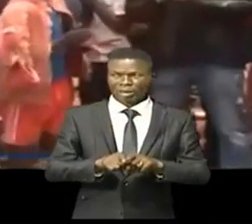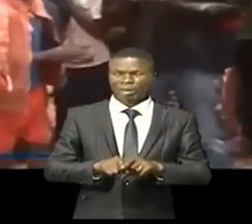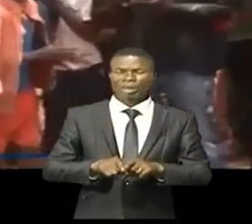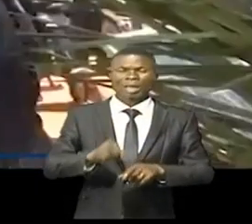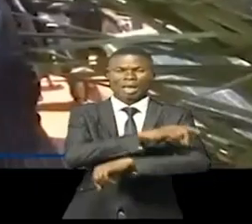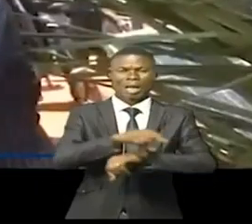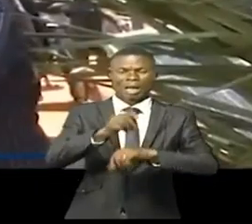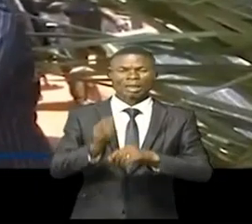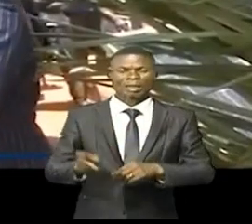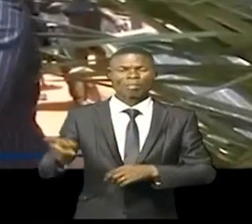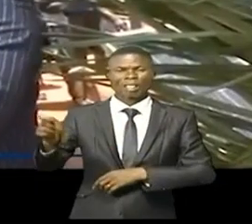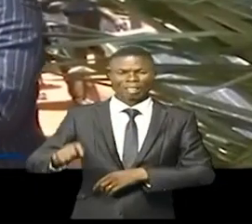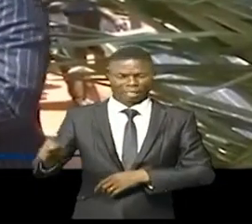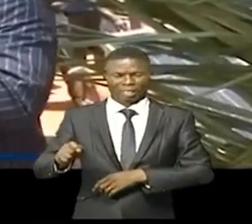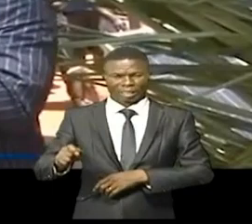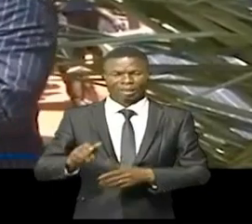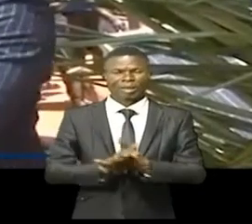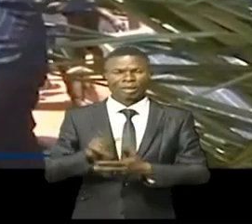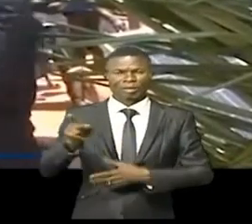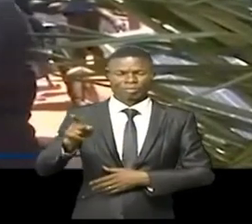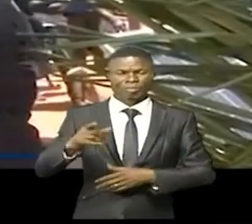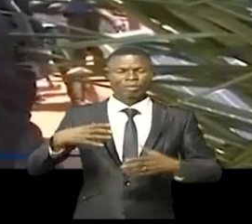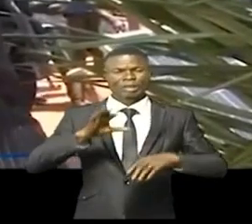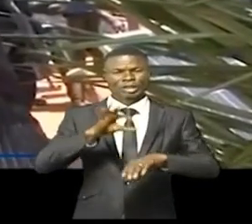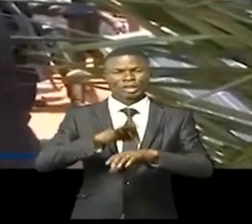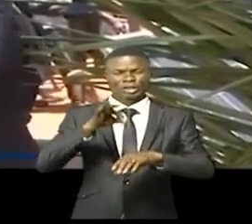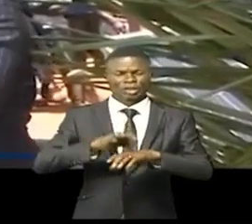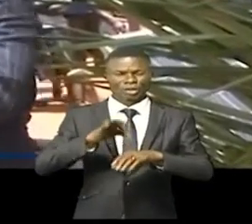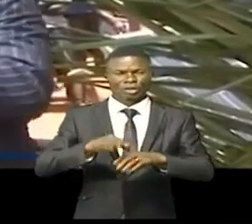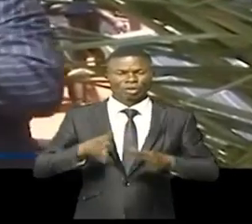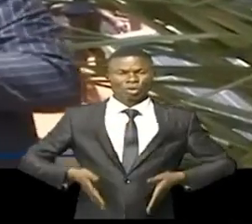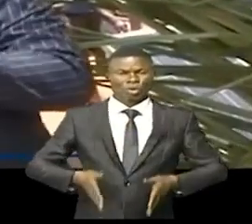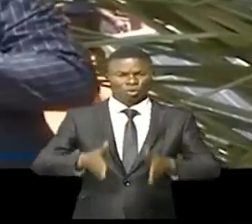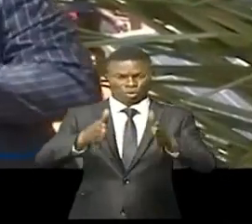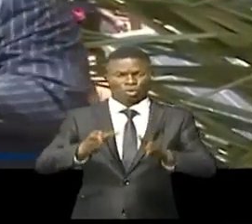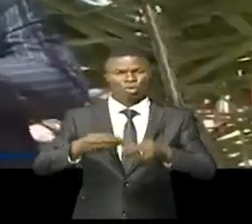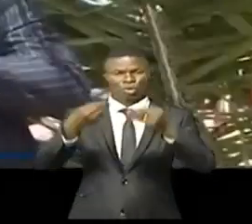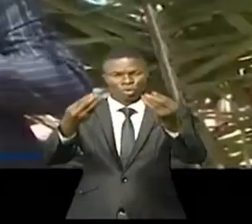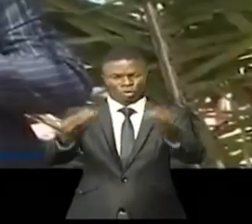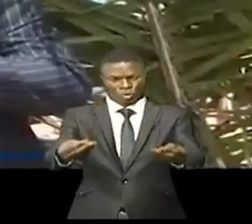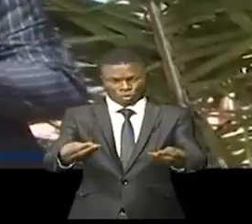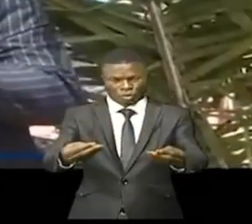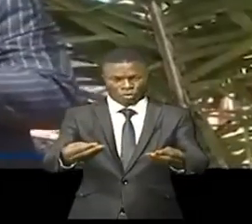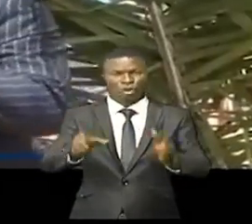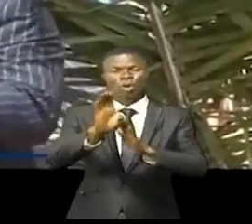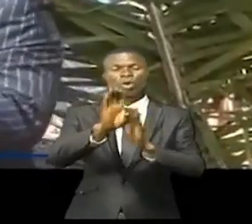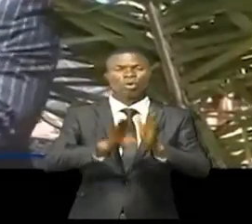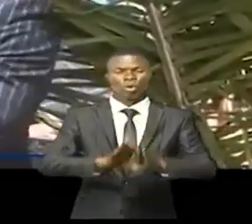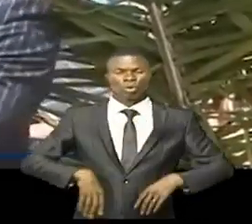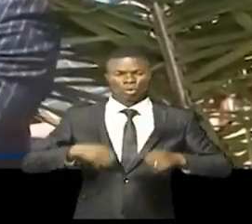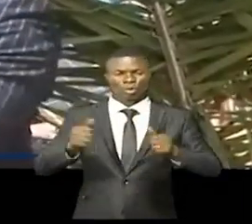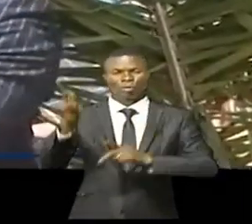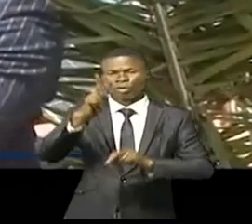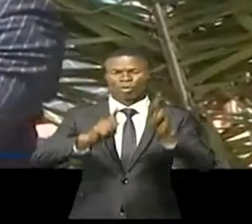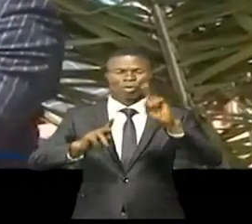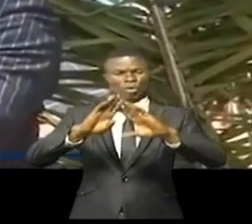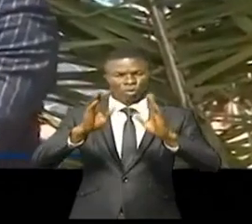du territoire de Nyongera. Les alliés grâce à Balabala, Oyo Pesi Bango, conditions de vie à population.